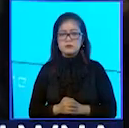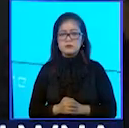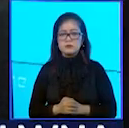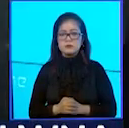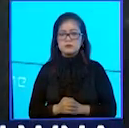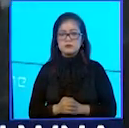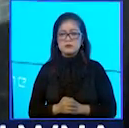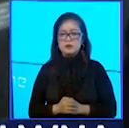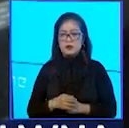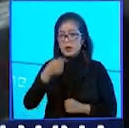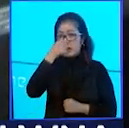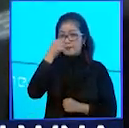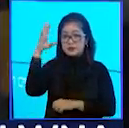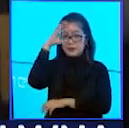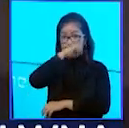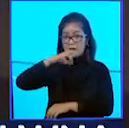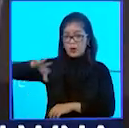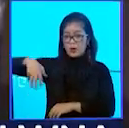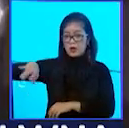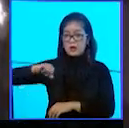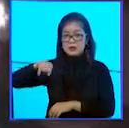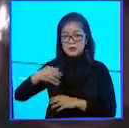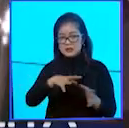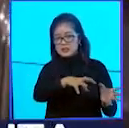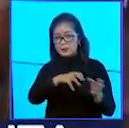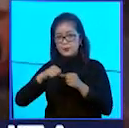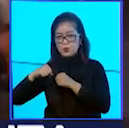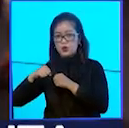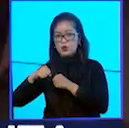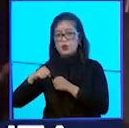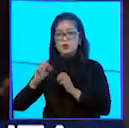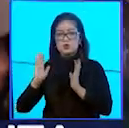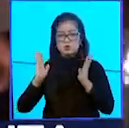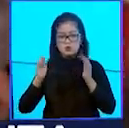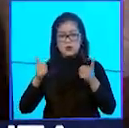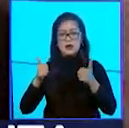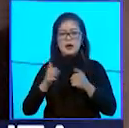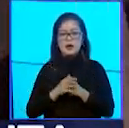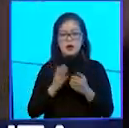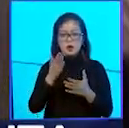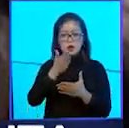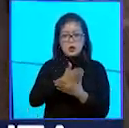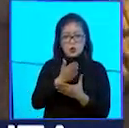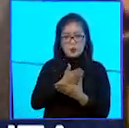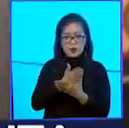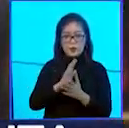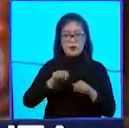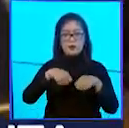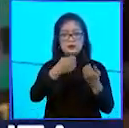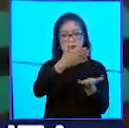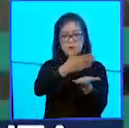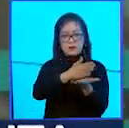Kamis malam, keluarga J menjemput balita 3 tahun di Puskesmas Kelapa Gading. Pihak Polsek Kelapa Gading menyerahkan dokumen kepada pihak Puskesmas untuk memastikan